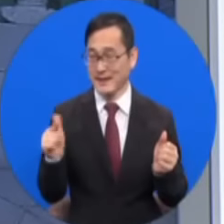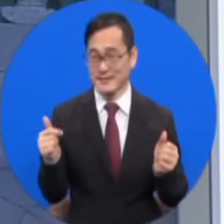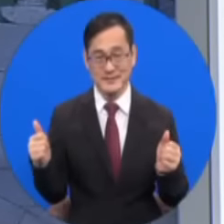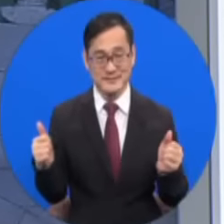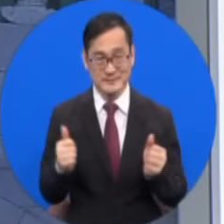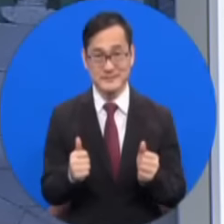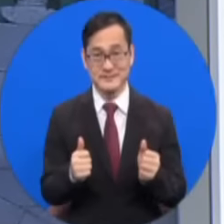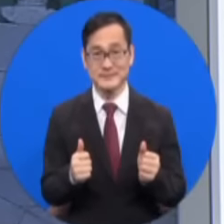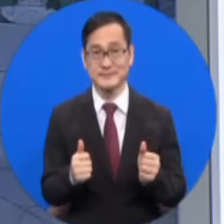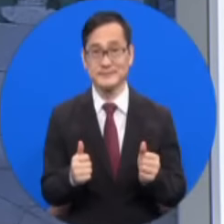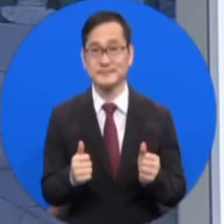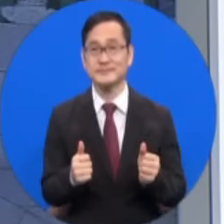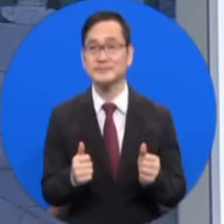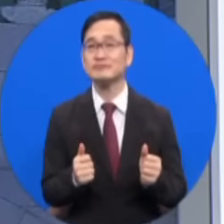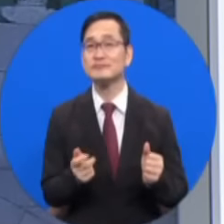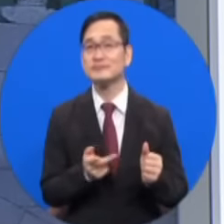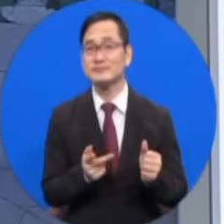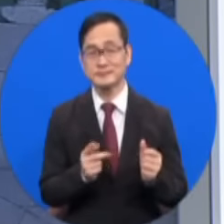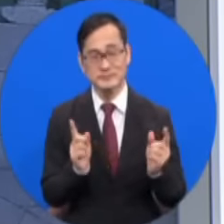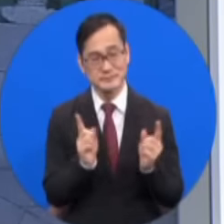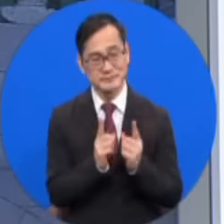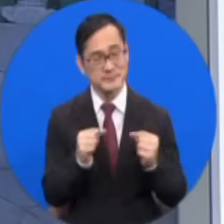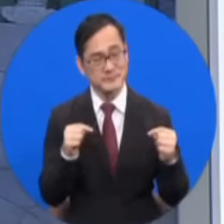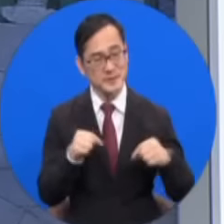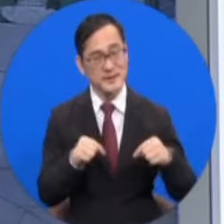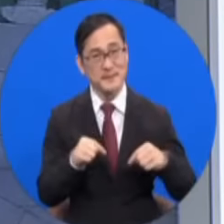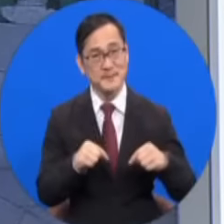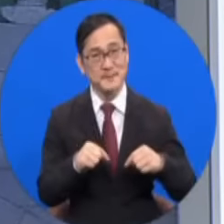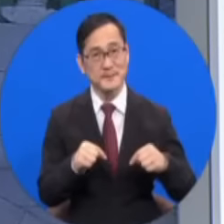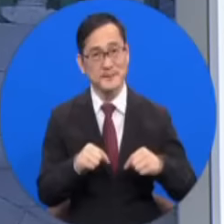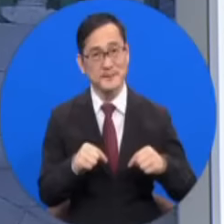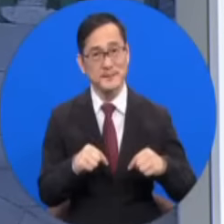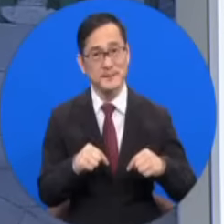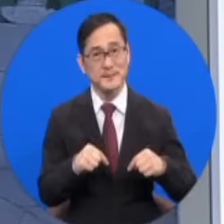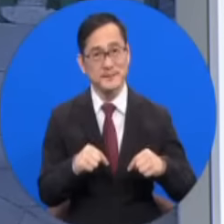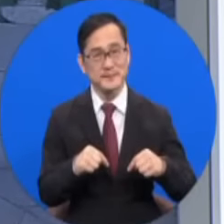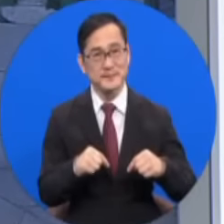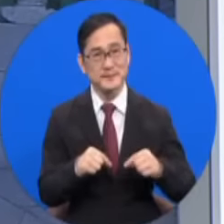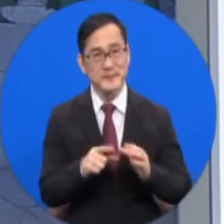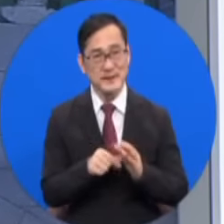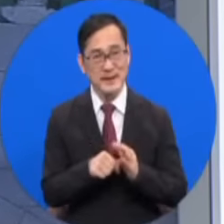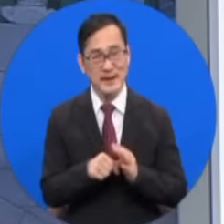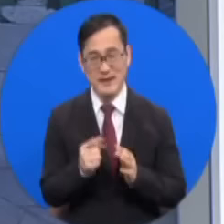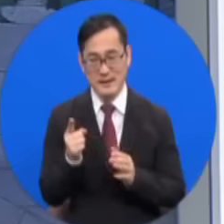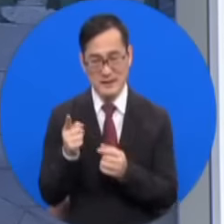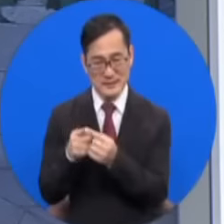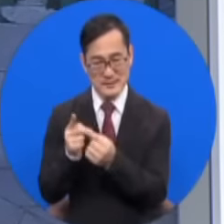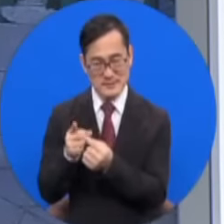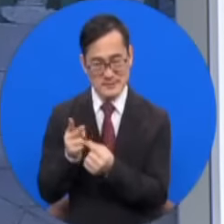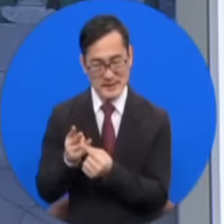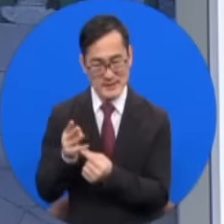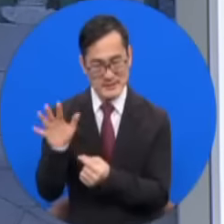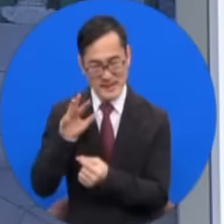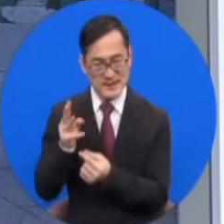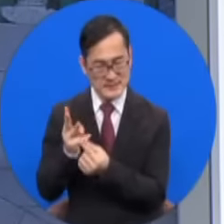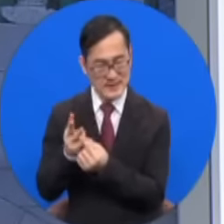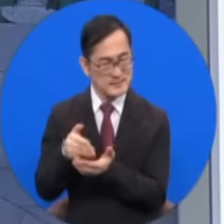한동훈대표 윤대의 시에 한대표 밝히기도 했었습니다만 오늘